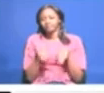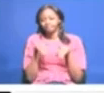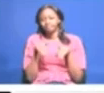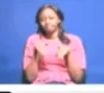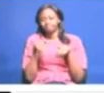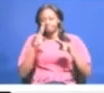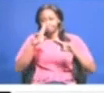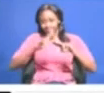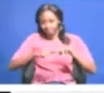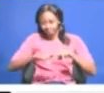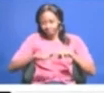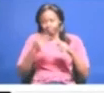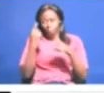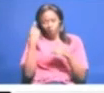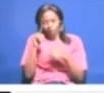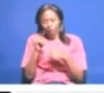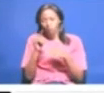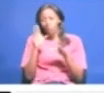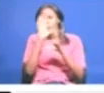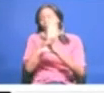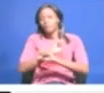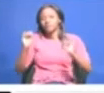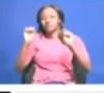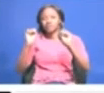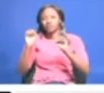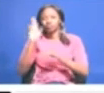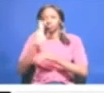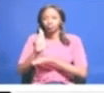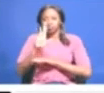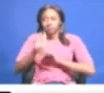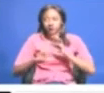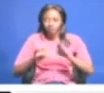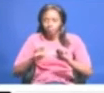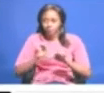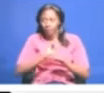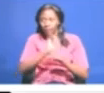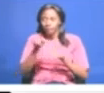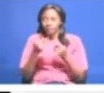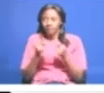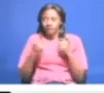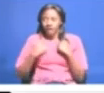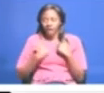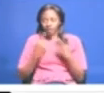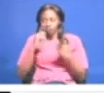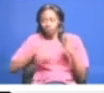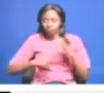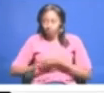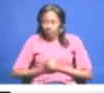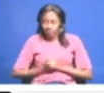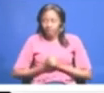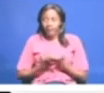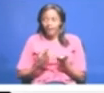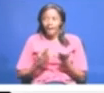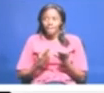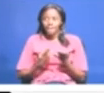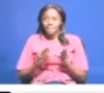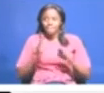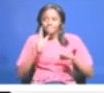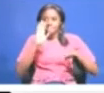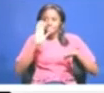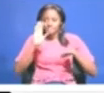wowote Rais Kenyatta anawasili. Na ndio hivyo sasa unaona wale bendi pamoja na maafisa wengine wa